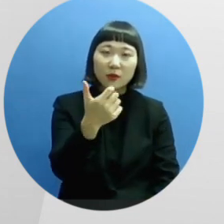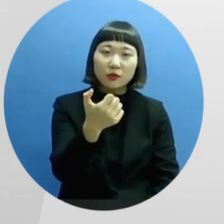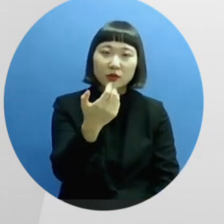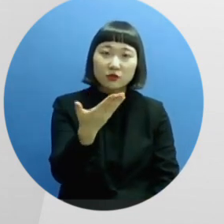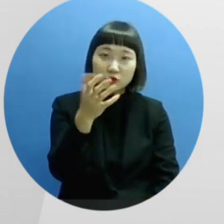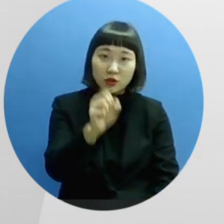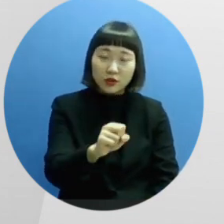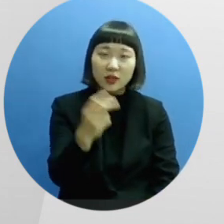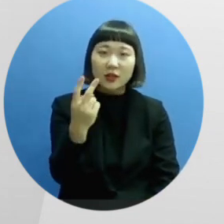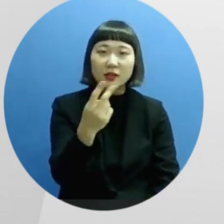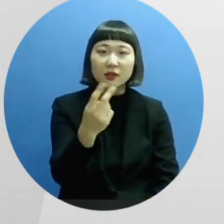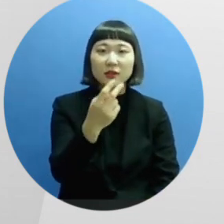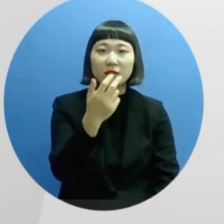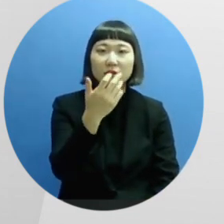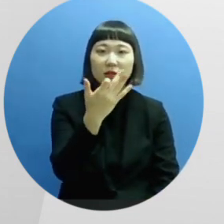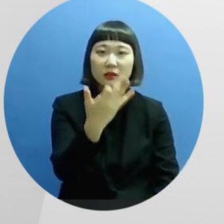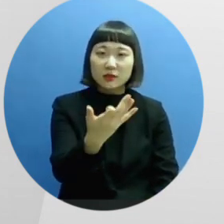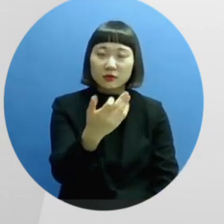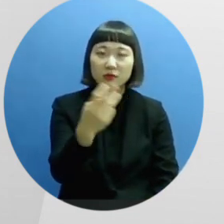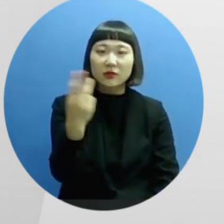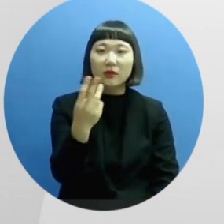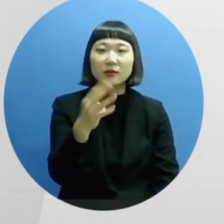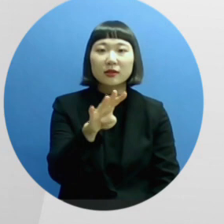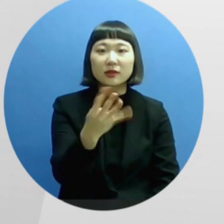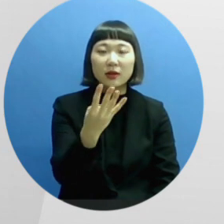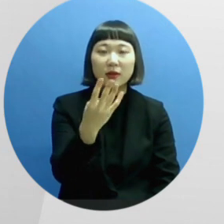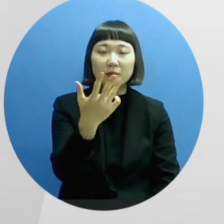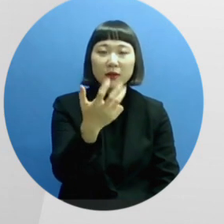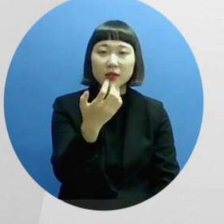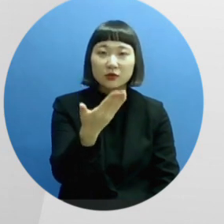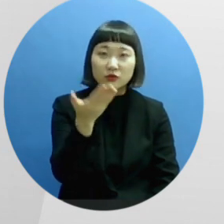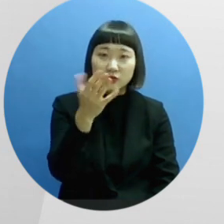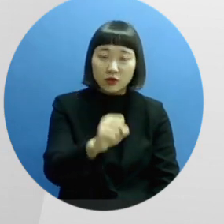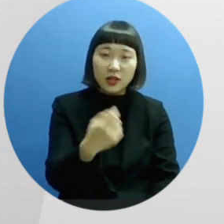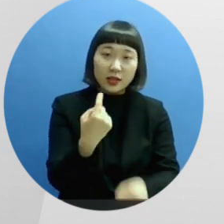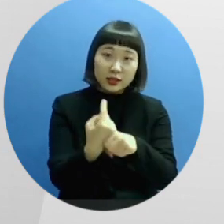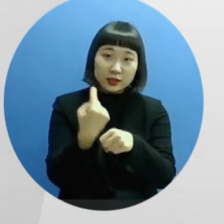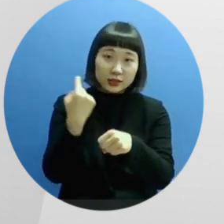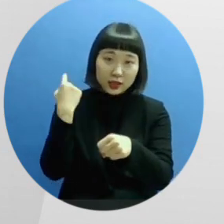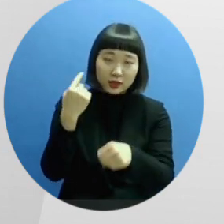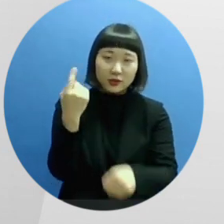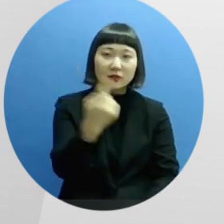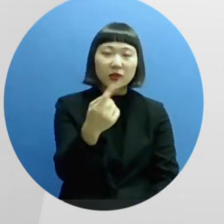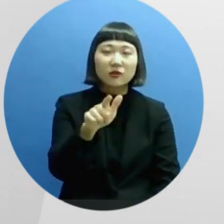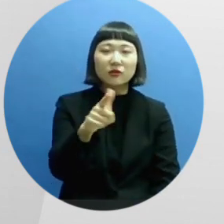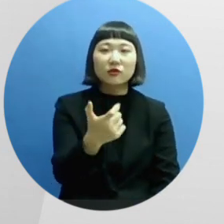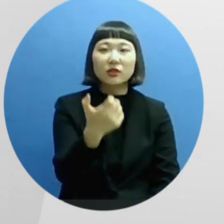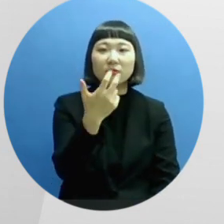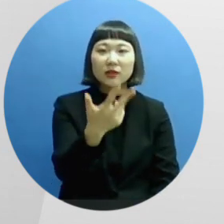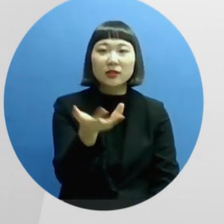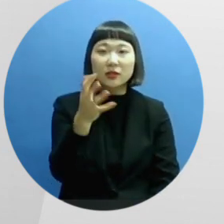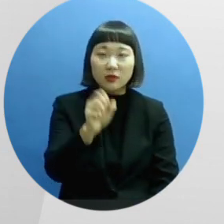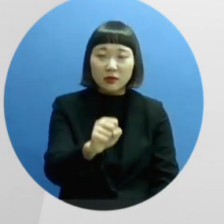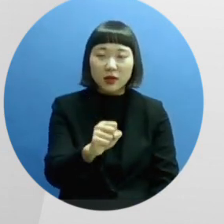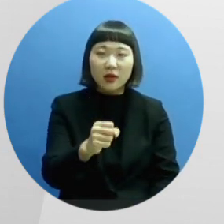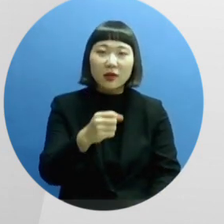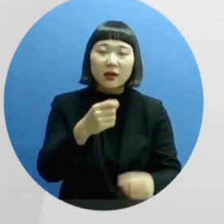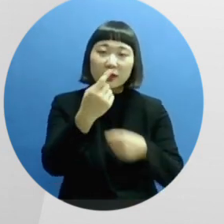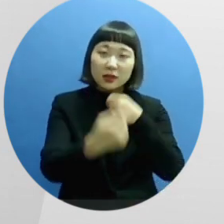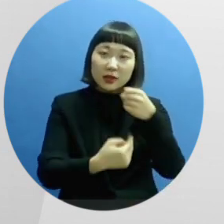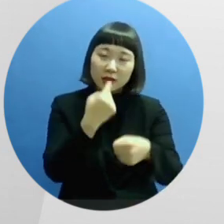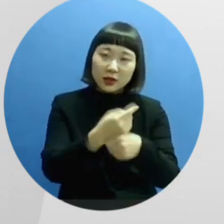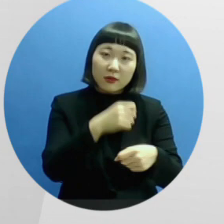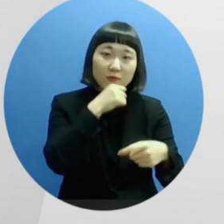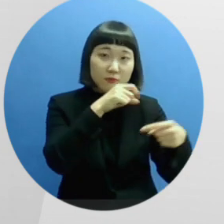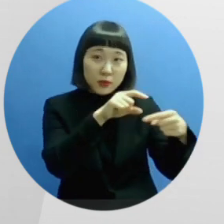2019년 3,489억, 지난해 1,067억 등 지난 5년간 연평균 2,791억